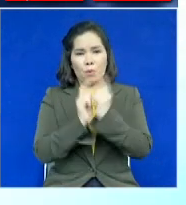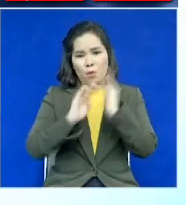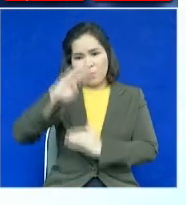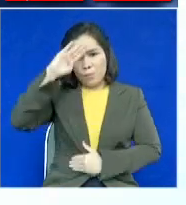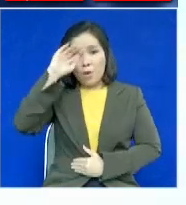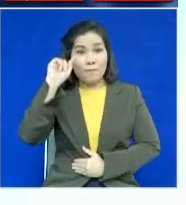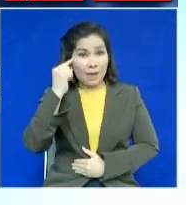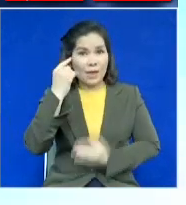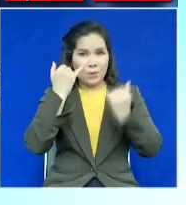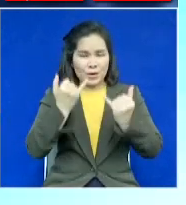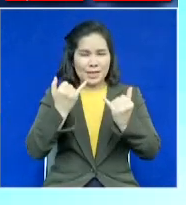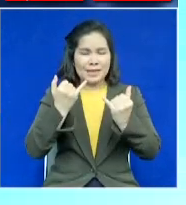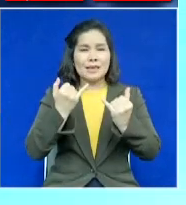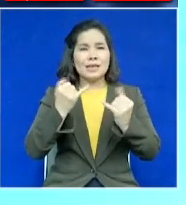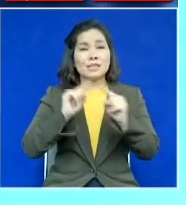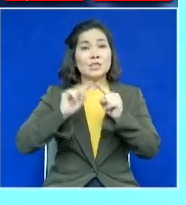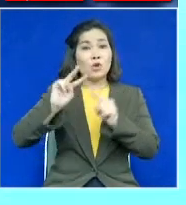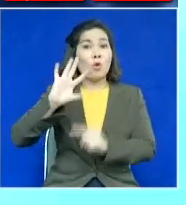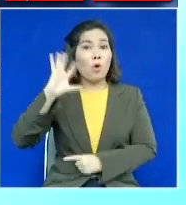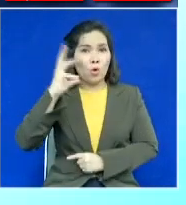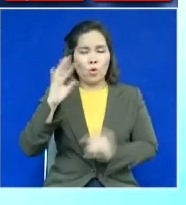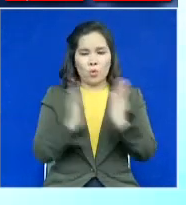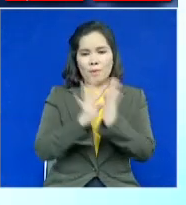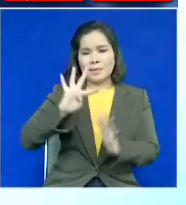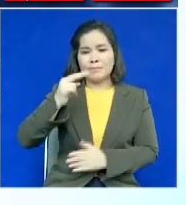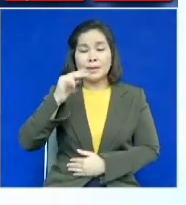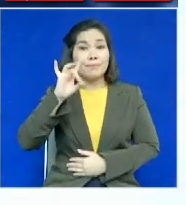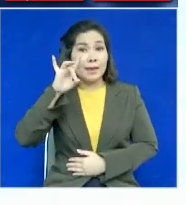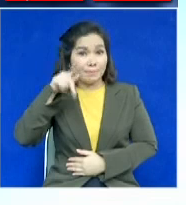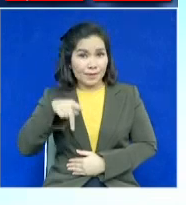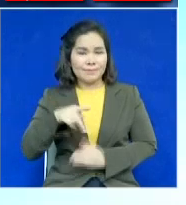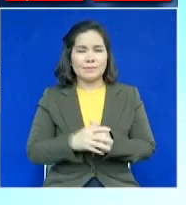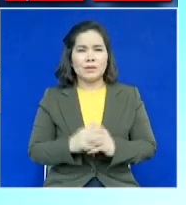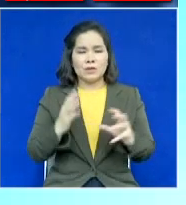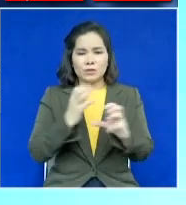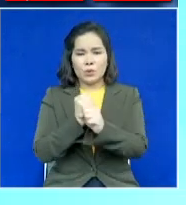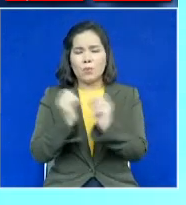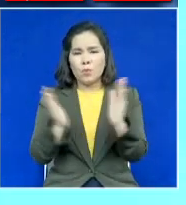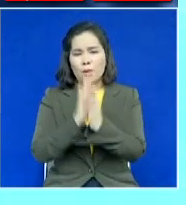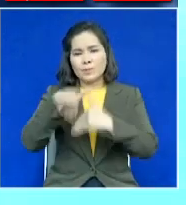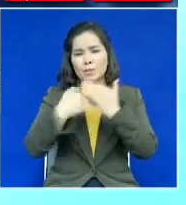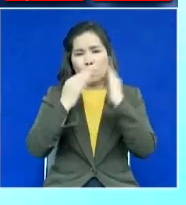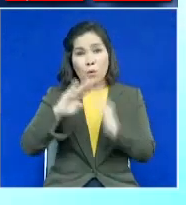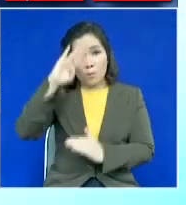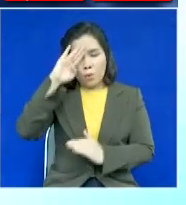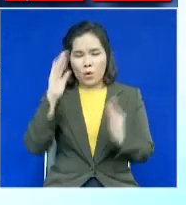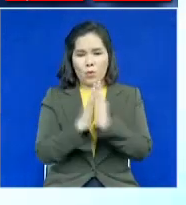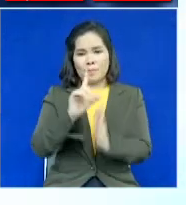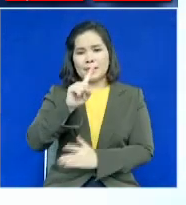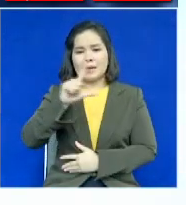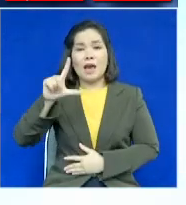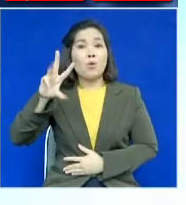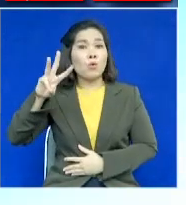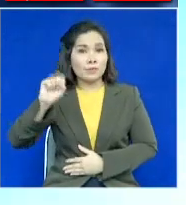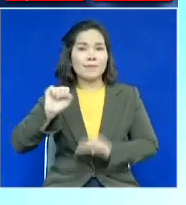ใหม่ในวันนี้เป็นอันดับ2อยู่ที่ 48,000 รายนะคะทำให้มีจำนวนผู้ป่วยยืนยันสะสมมากกว่า 1,600,000 ร